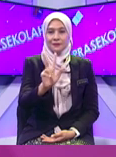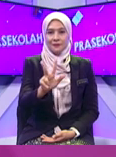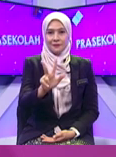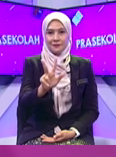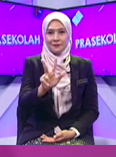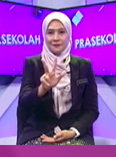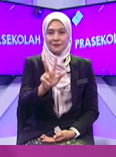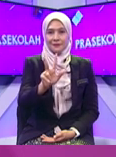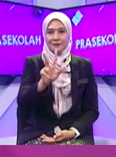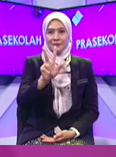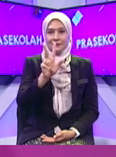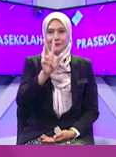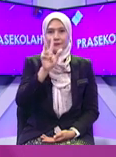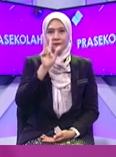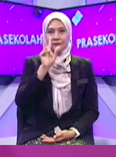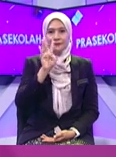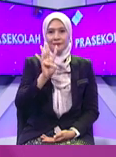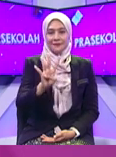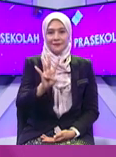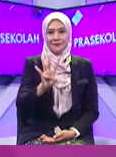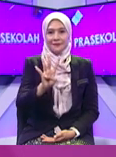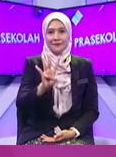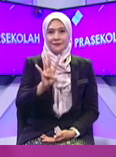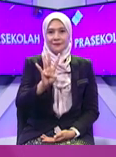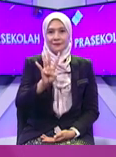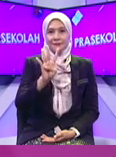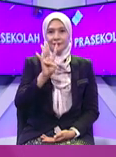3 4